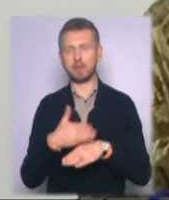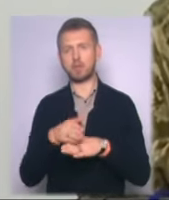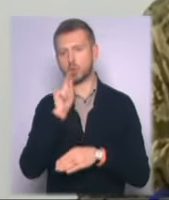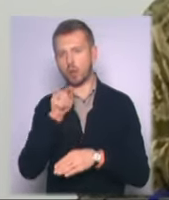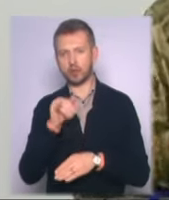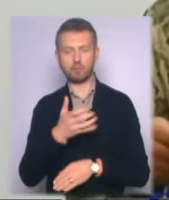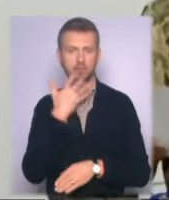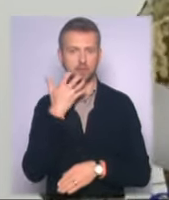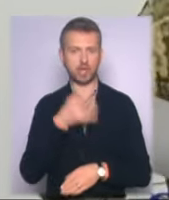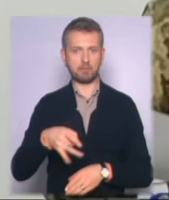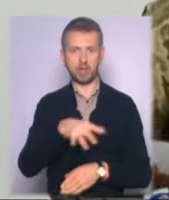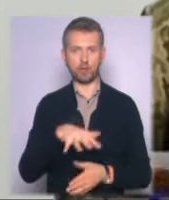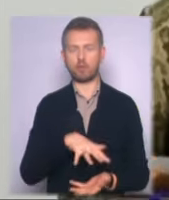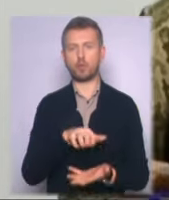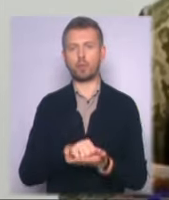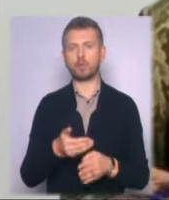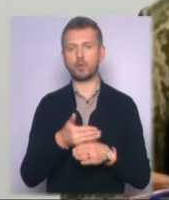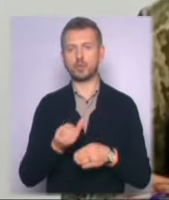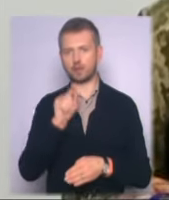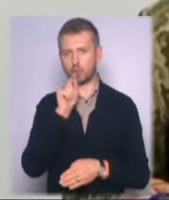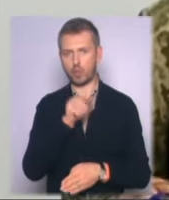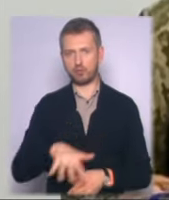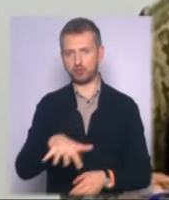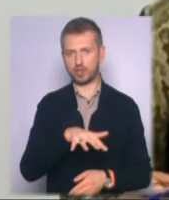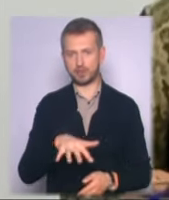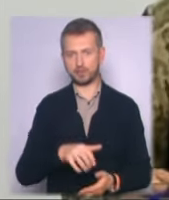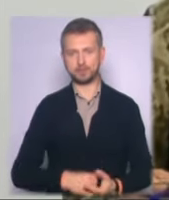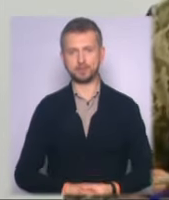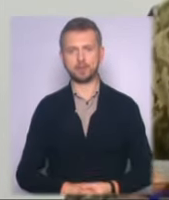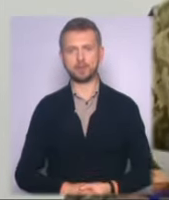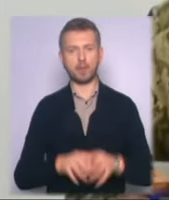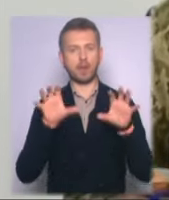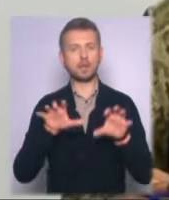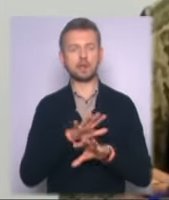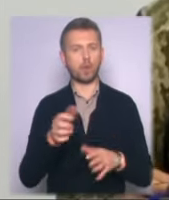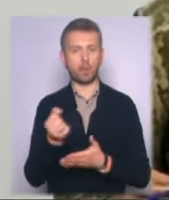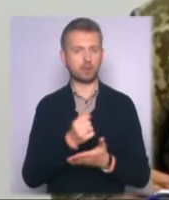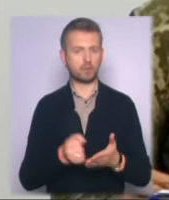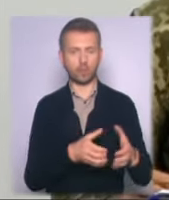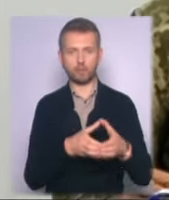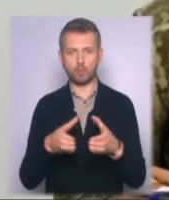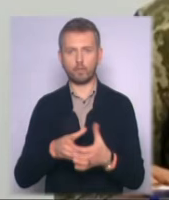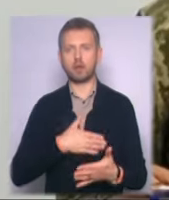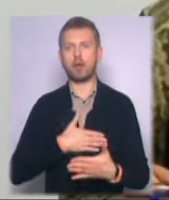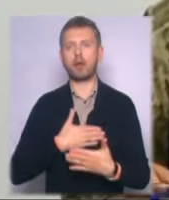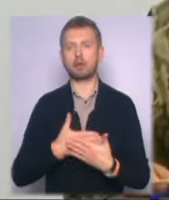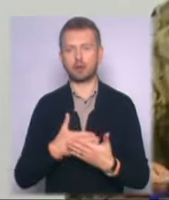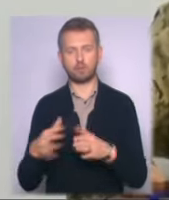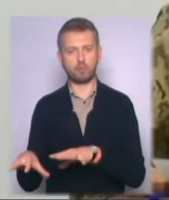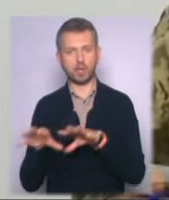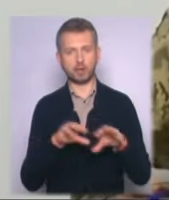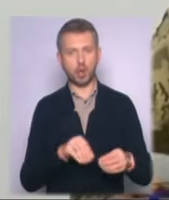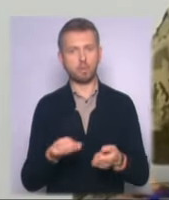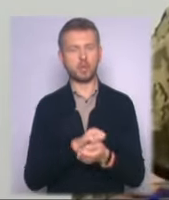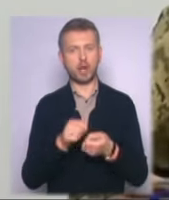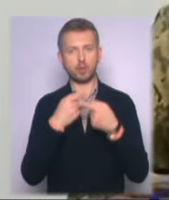районами окупованої частини Луганщини. Незаконні збройні формування активно перекидають